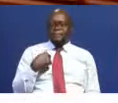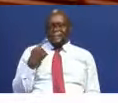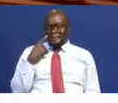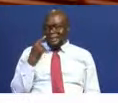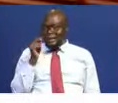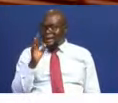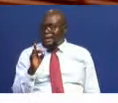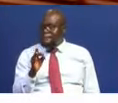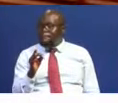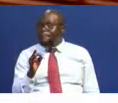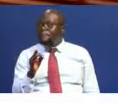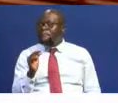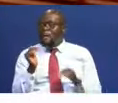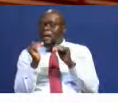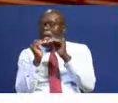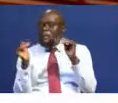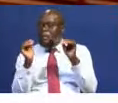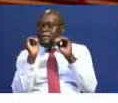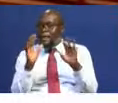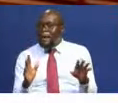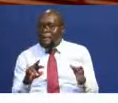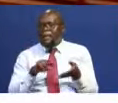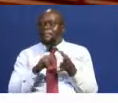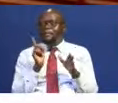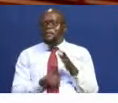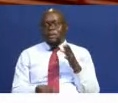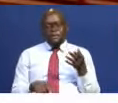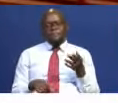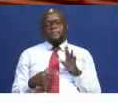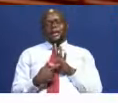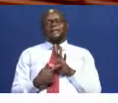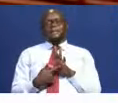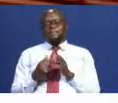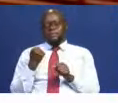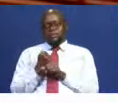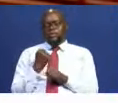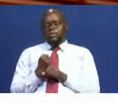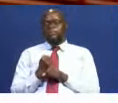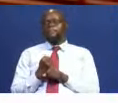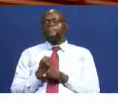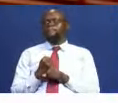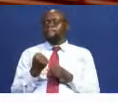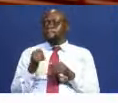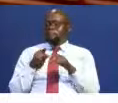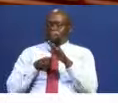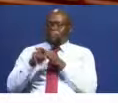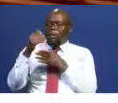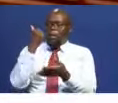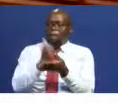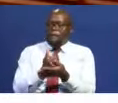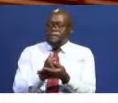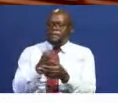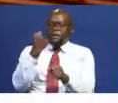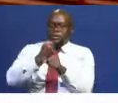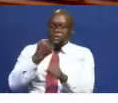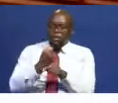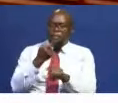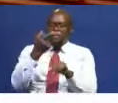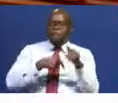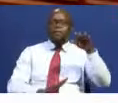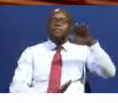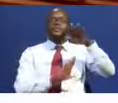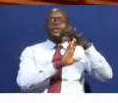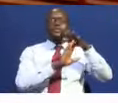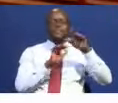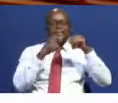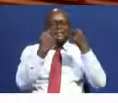wanaangalia, ukisema ukosefu wa usawa, ni kwamba nitatoa mfano wa makazi. Utaenda ofisi ukute kazi kuanzia juu mpaka